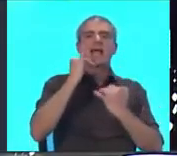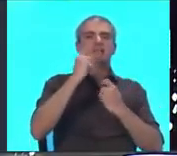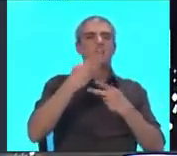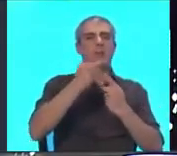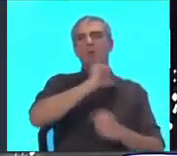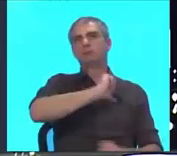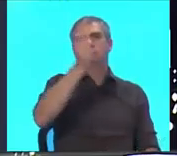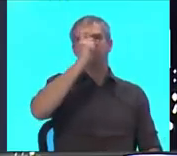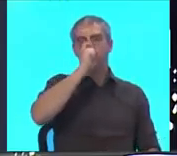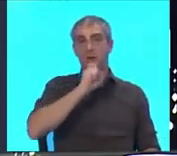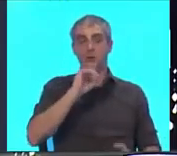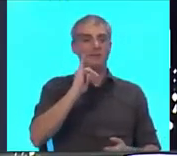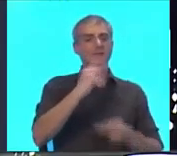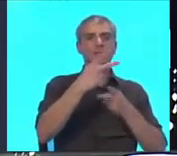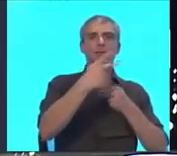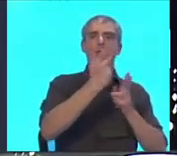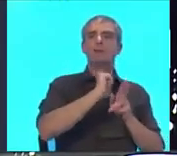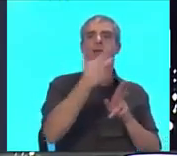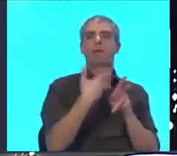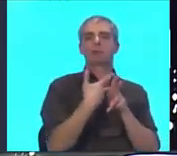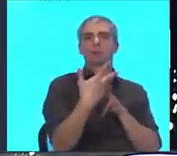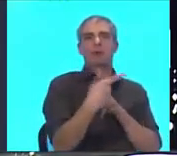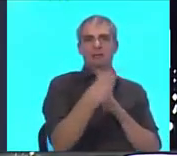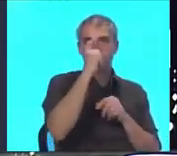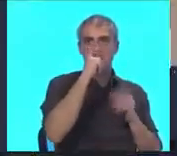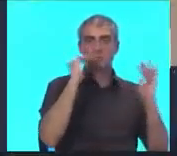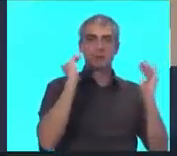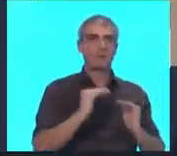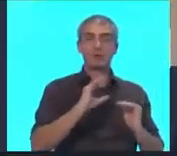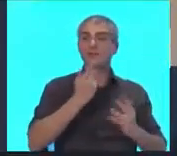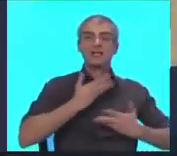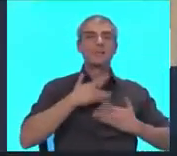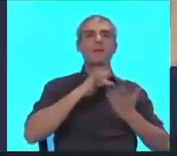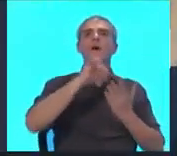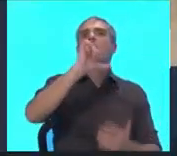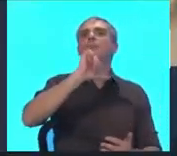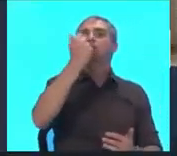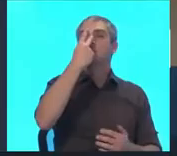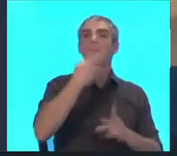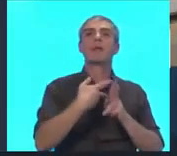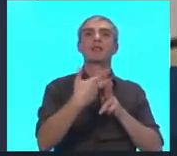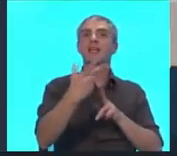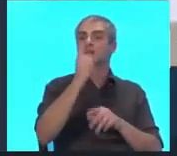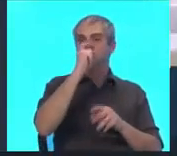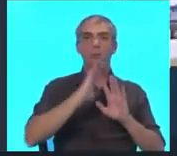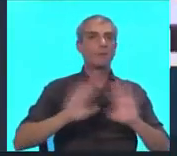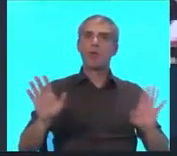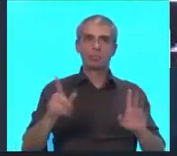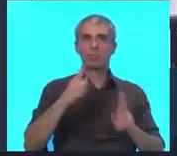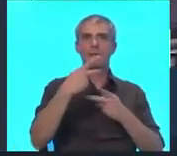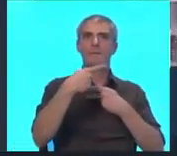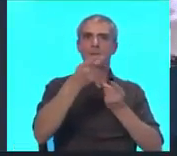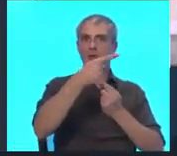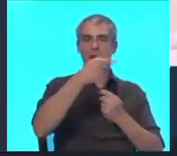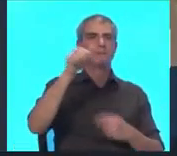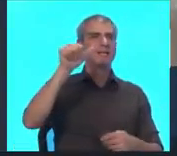מזוהם ביותר ואיזה בית חולים הוא ענקי ביותר מזיהומים. מי שקיבל את המקום הראשון מבחינת הניקיון מזיהומים זה בית החולים